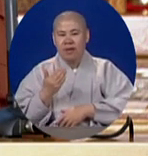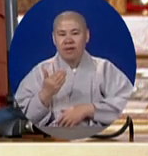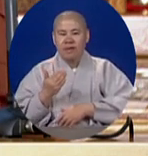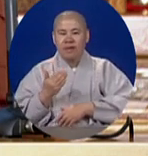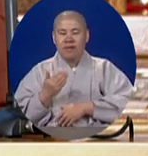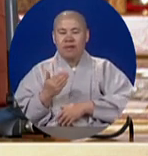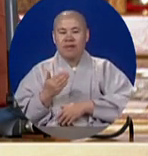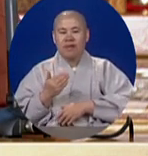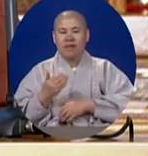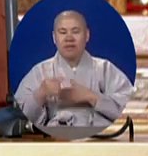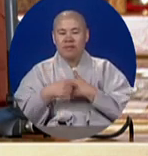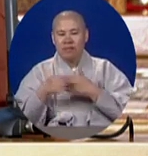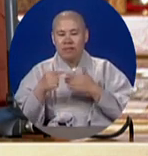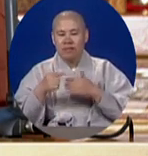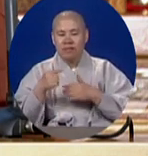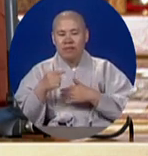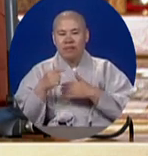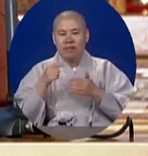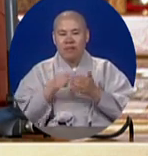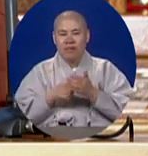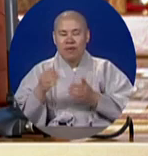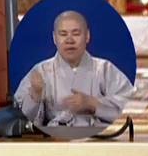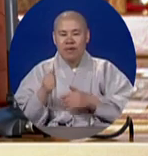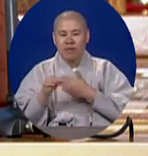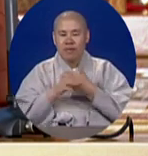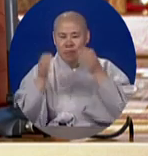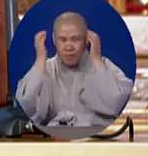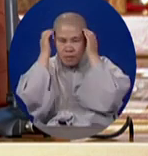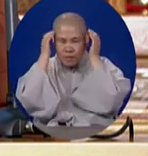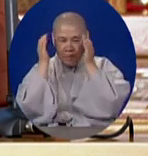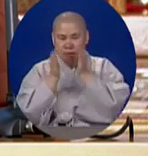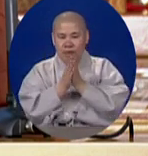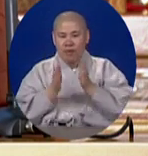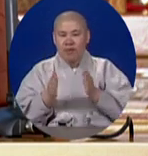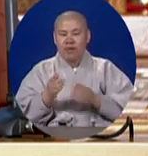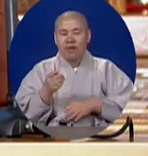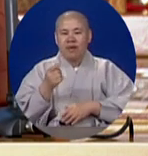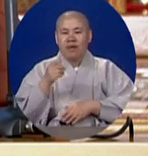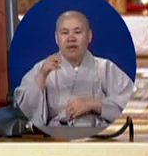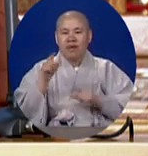여기서부터 이제 고통이 오는 거예요. 이게 눈에는 색에 집착하지 않는 공부.